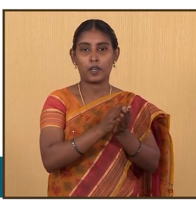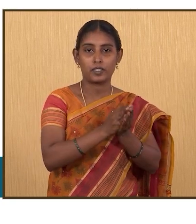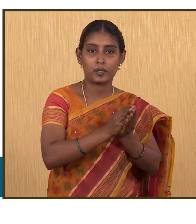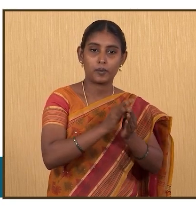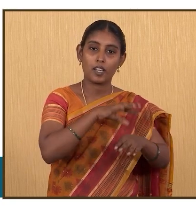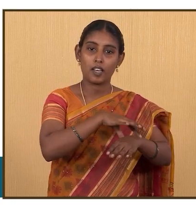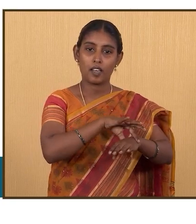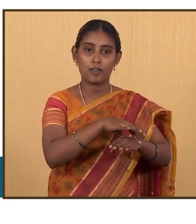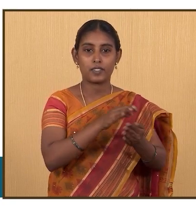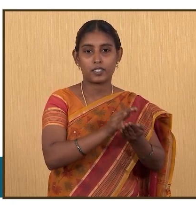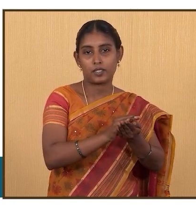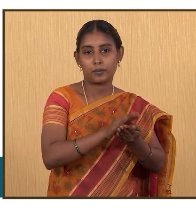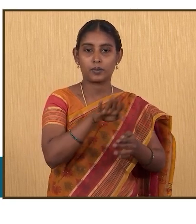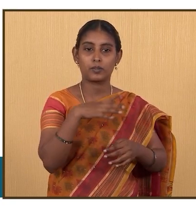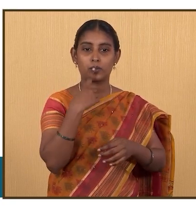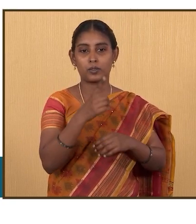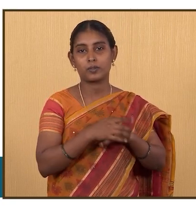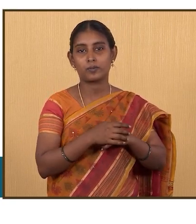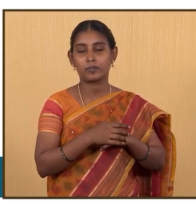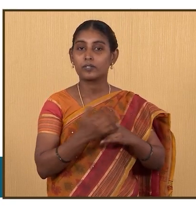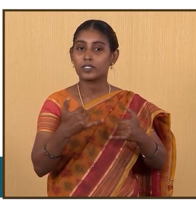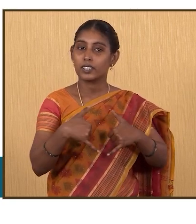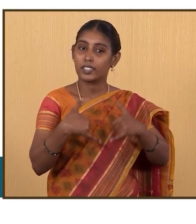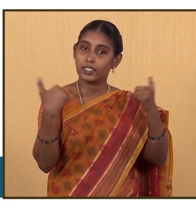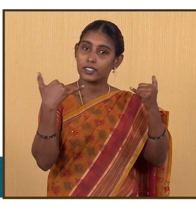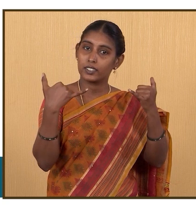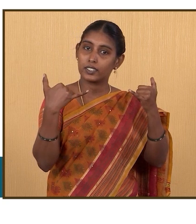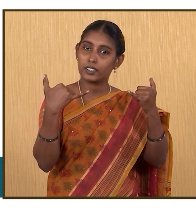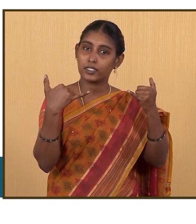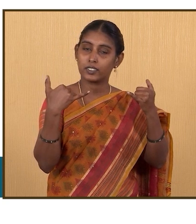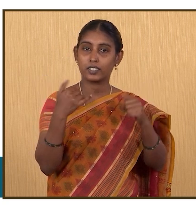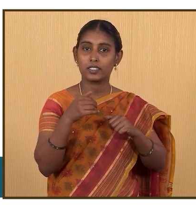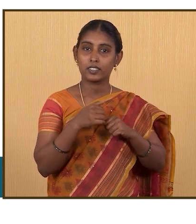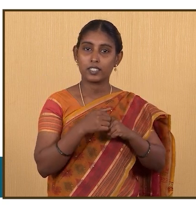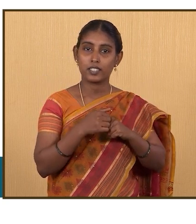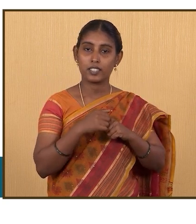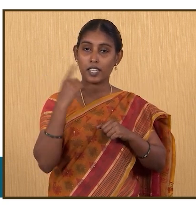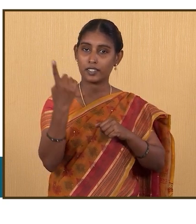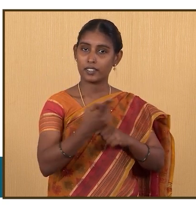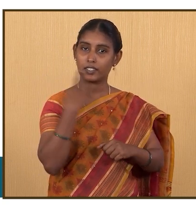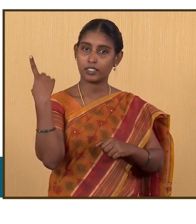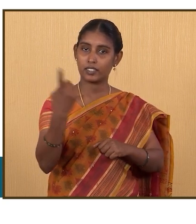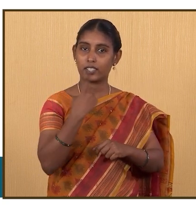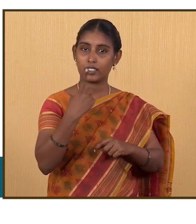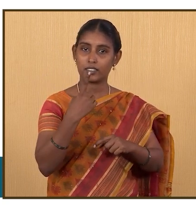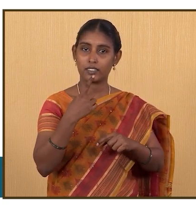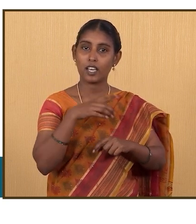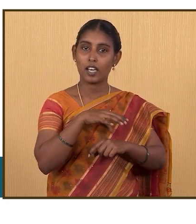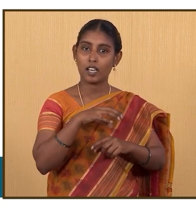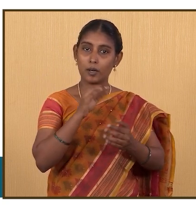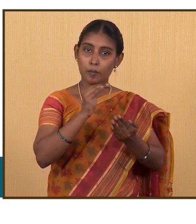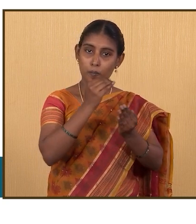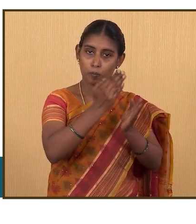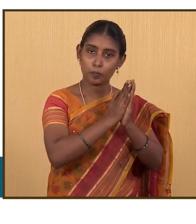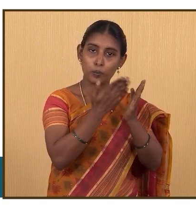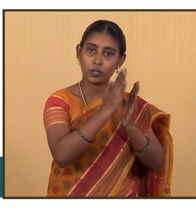தான் ஆவண காப்பகம் அப்படின்னு சொல்லுவோம். சரி, நம்ம இந்தியாவில் இந்திய தேசிய ஆவண காப்பகம், அது